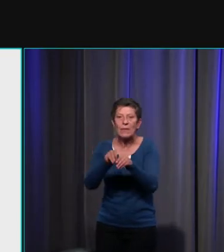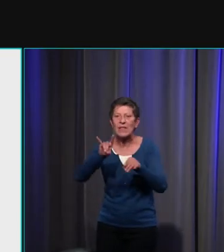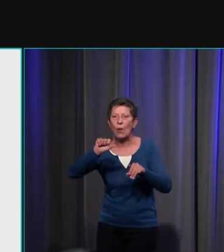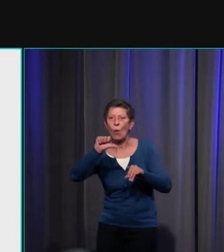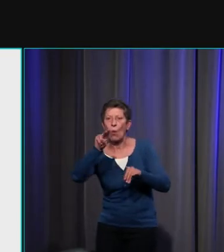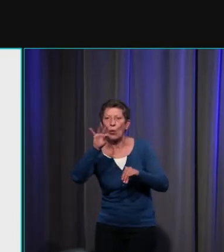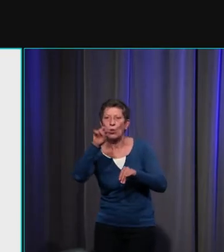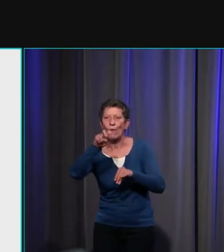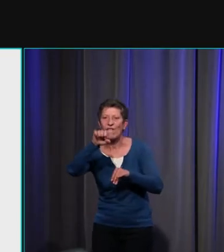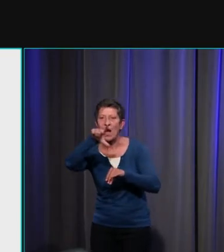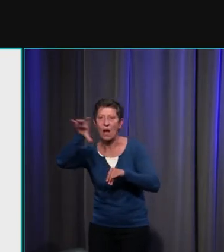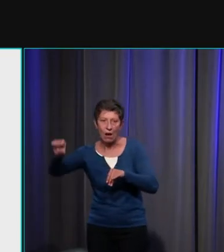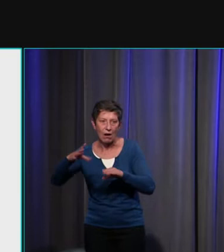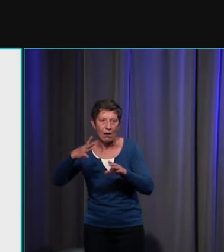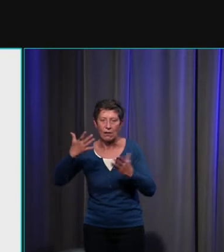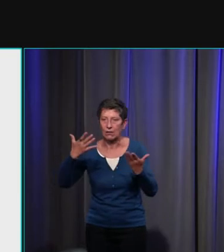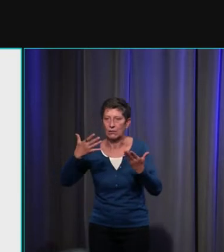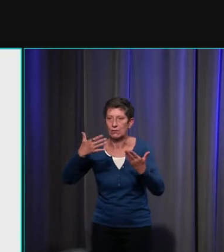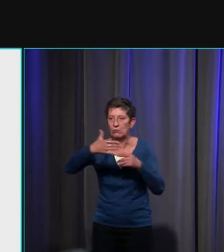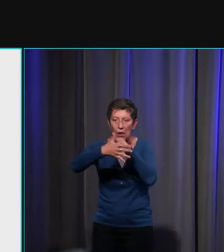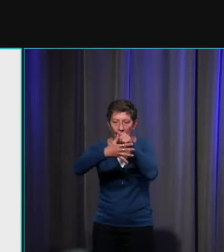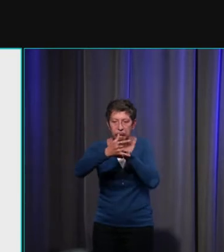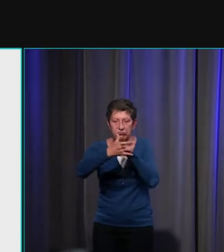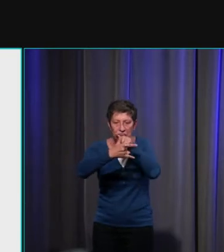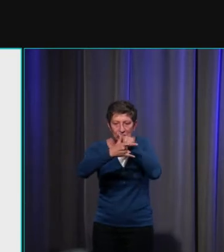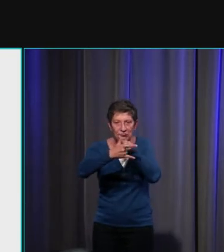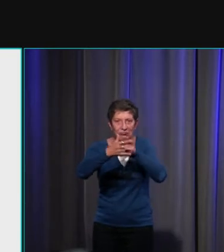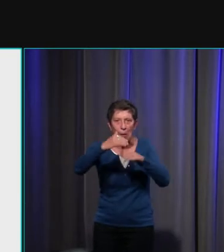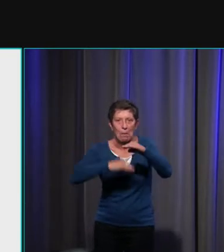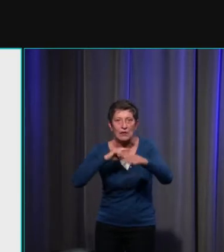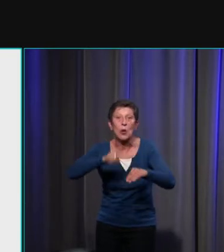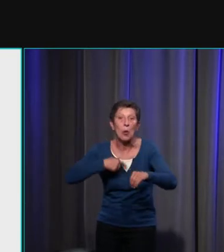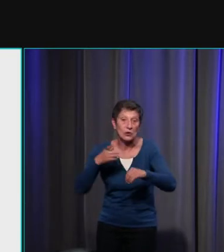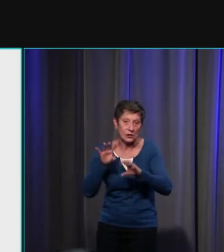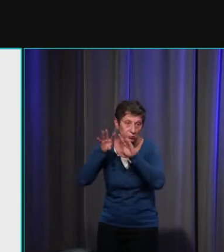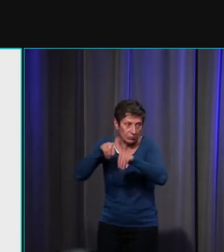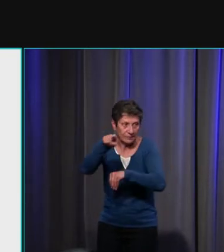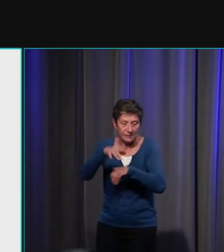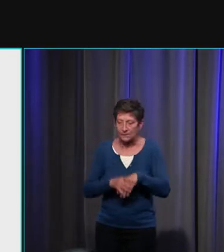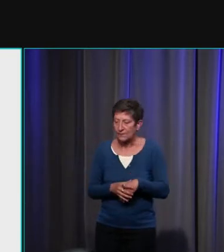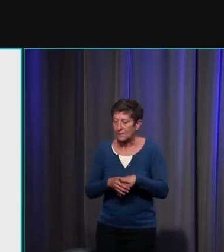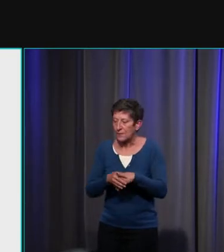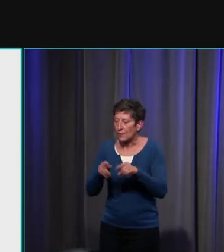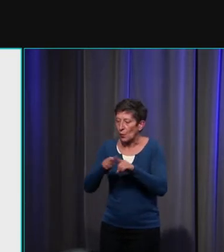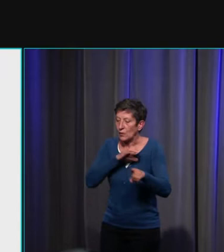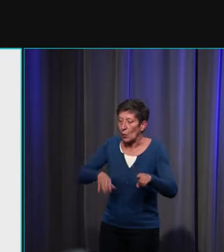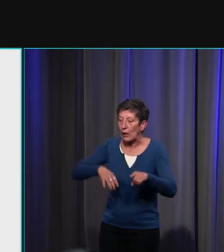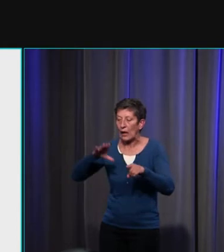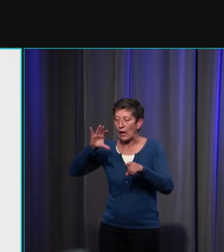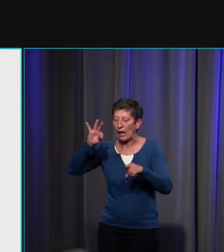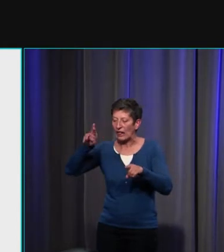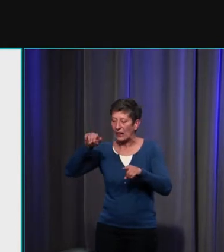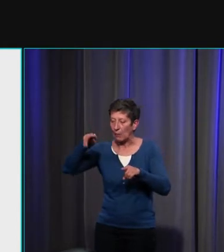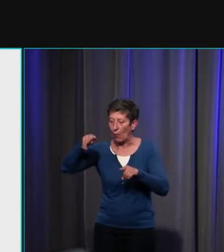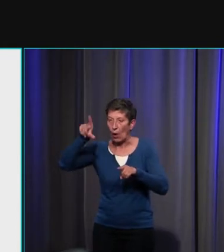du sud du bas de la basse normandie le comté de tripoli qui lui est sous le contrôle d'une